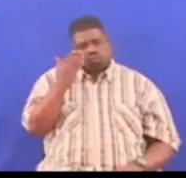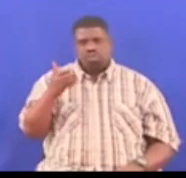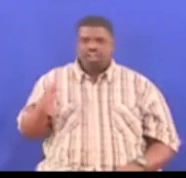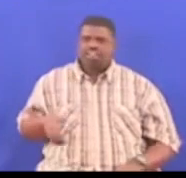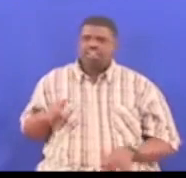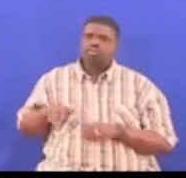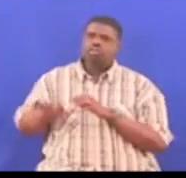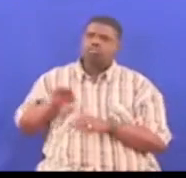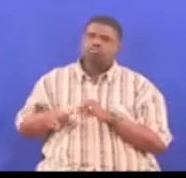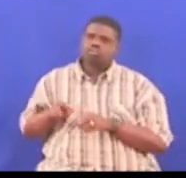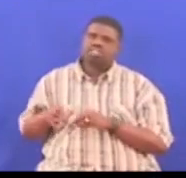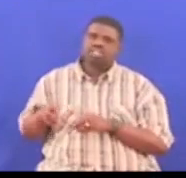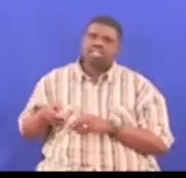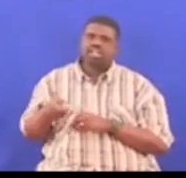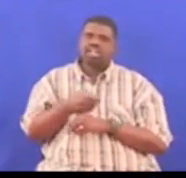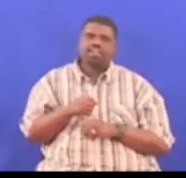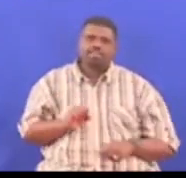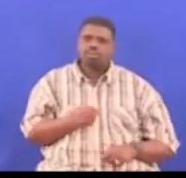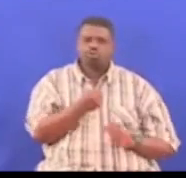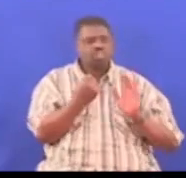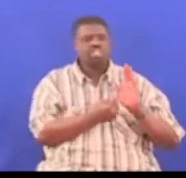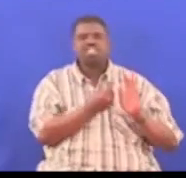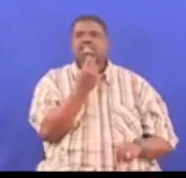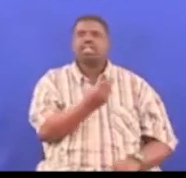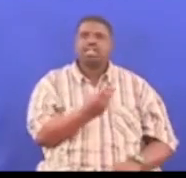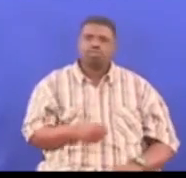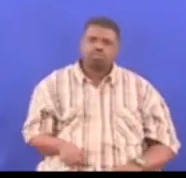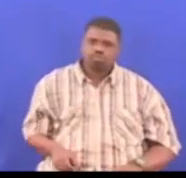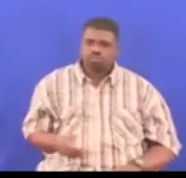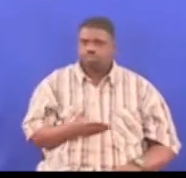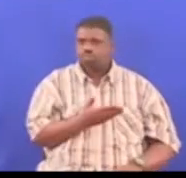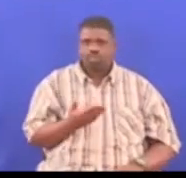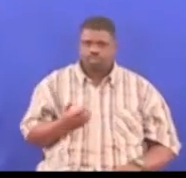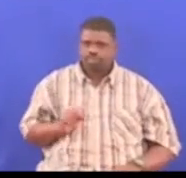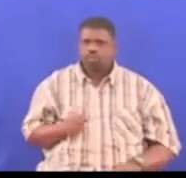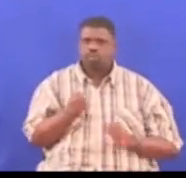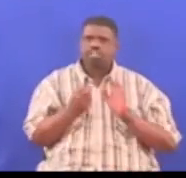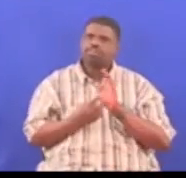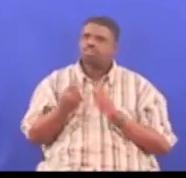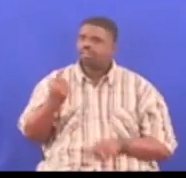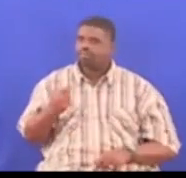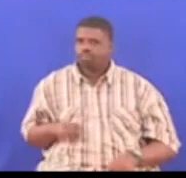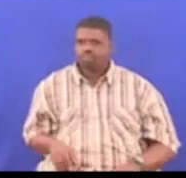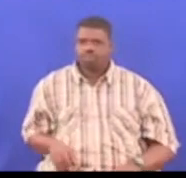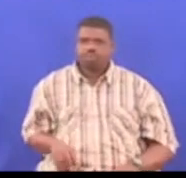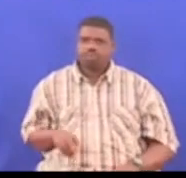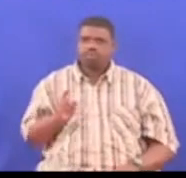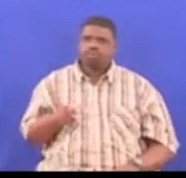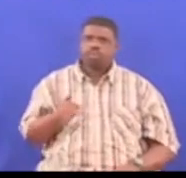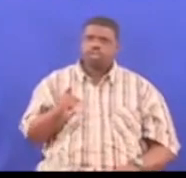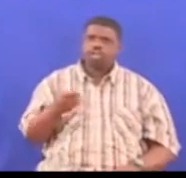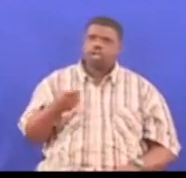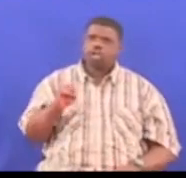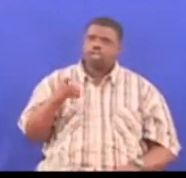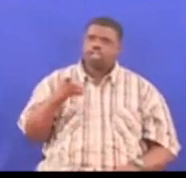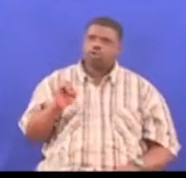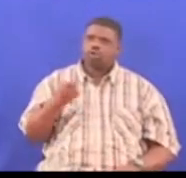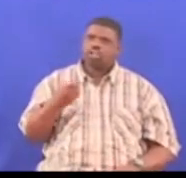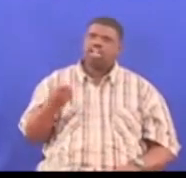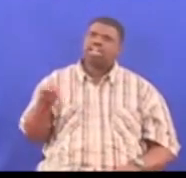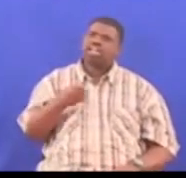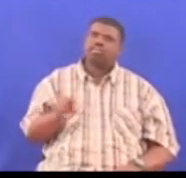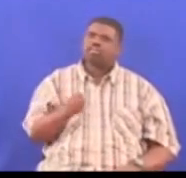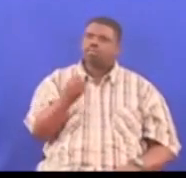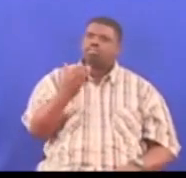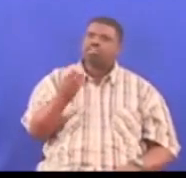uchaguzi anadai milioni 63 mwingine anadai milioni 71 kuna godi God anadai milioni 53 Hawa